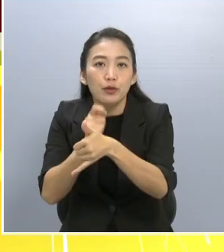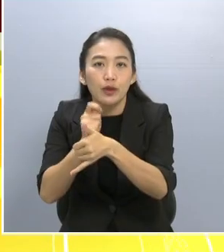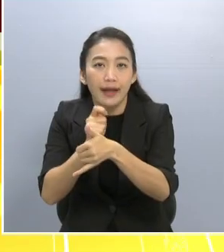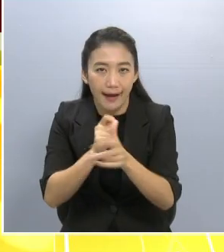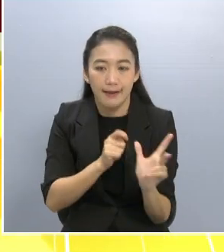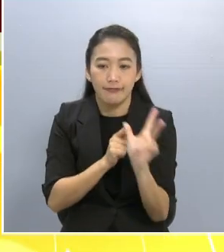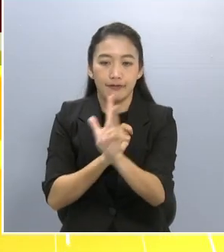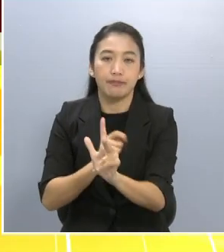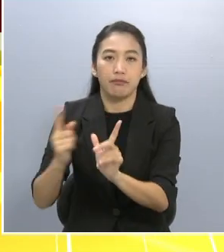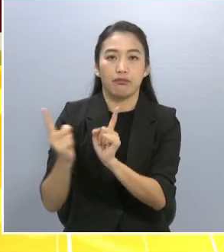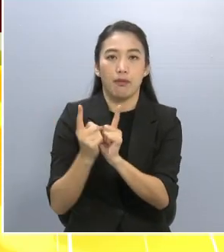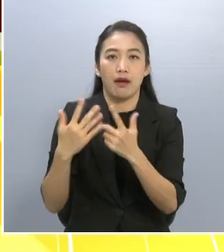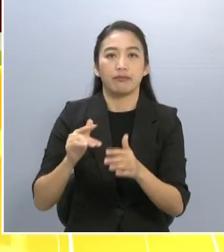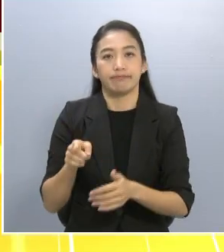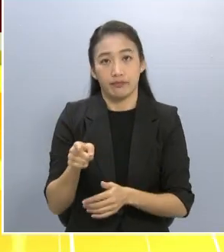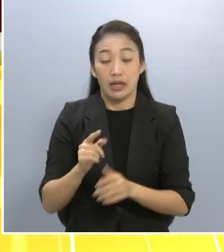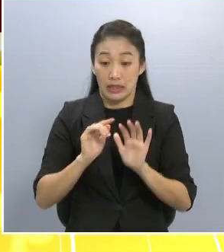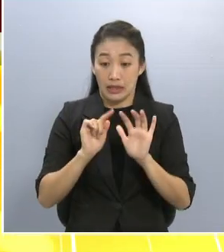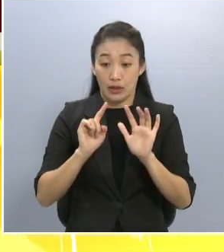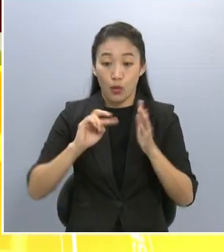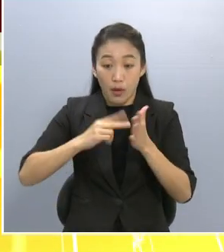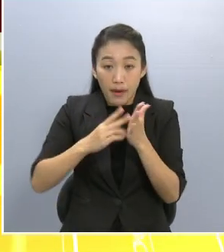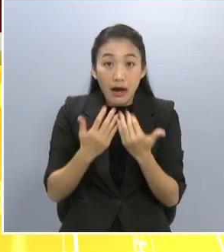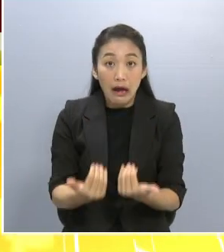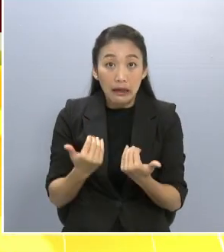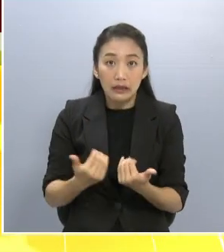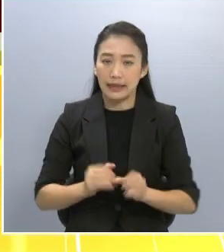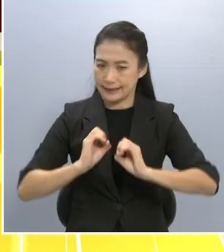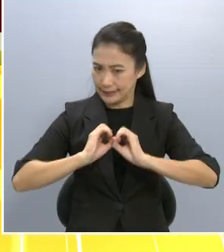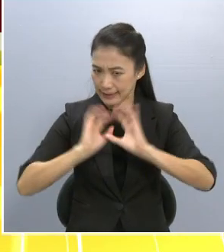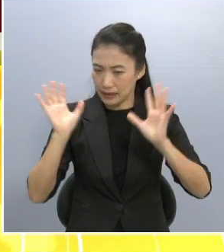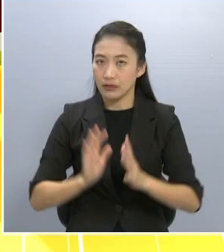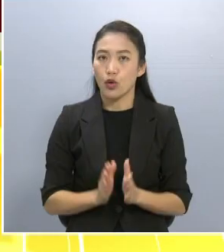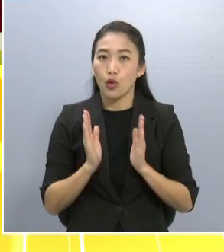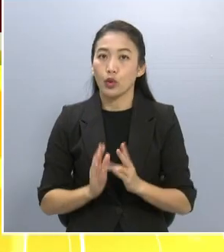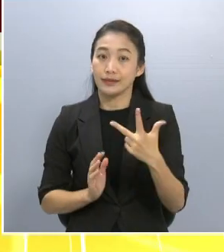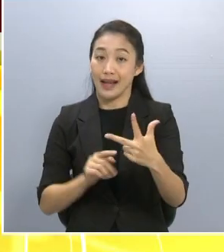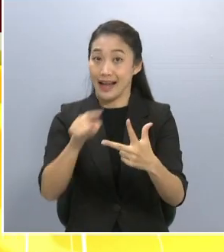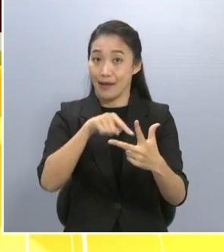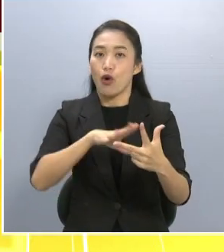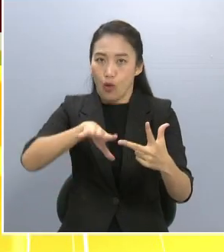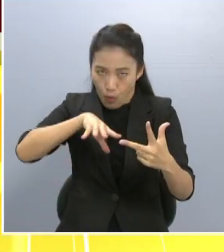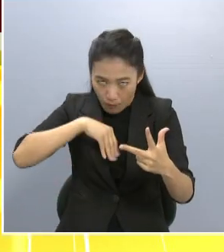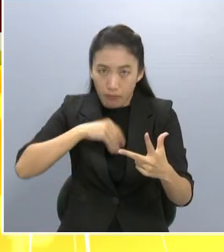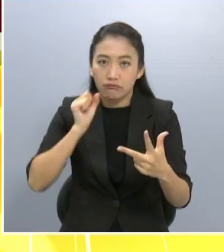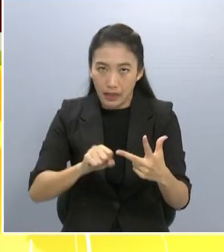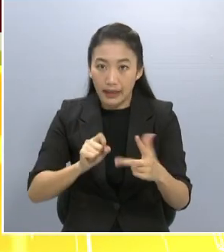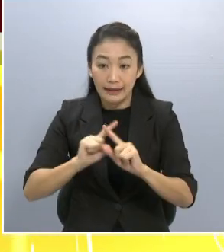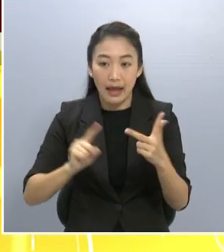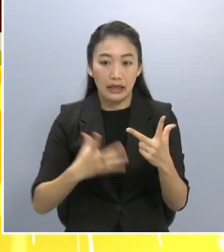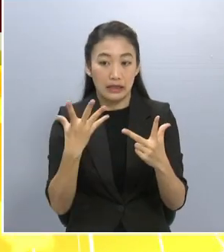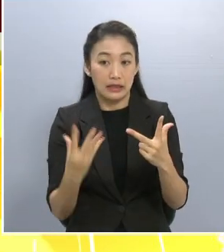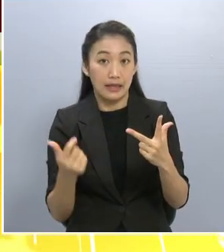ตู้ชาวบ้านแปลว่าณขณะนี้ชัดเจนเนี่ย 3คาห้องสืบเลยขณะอีก11ถูก